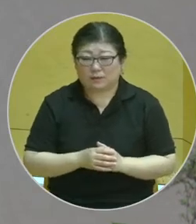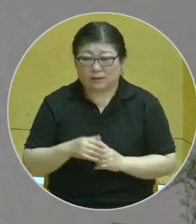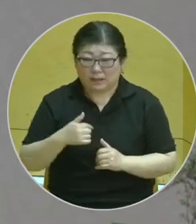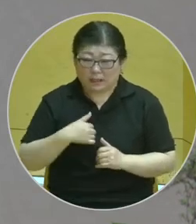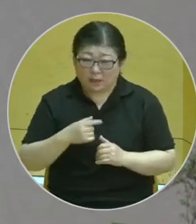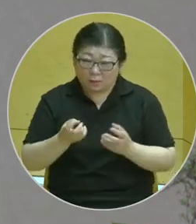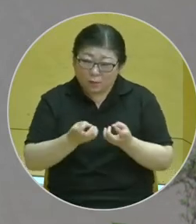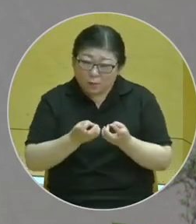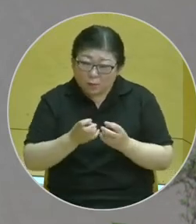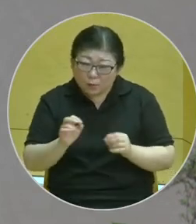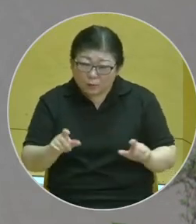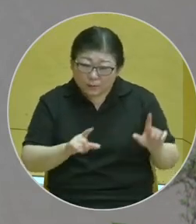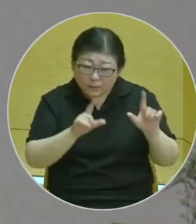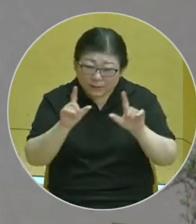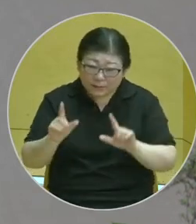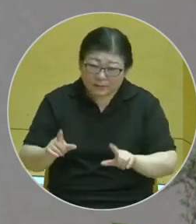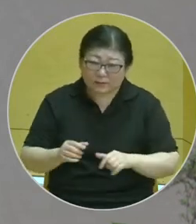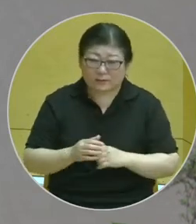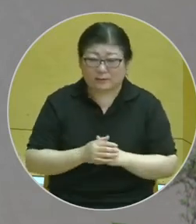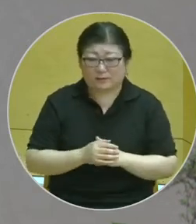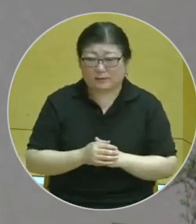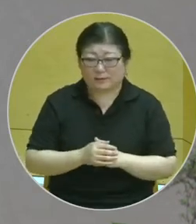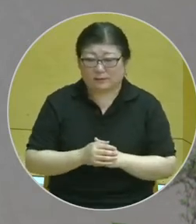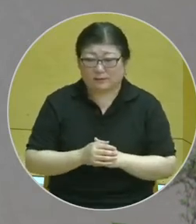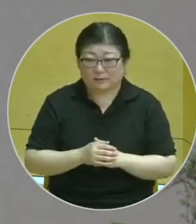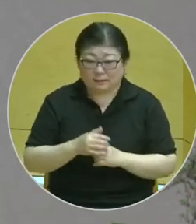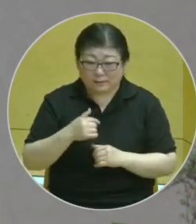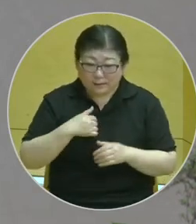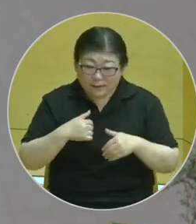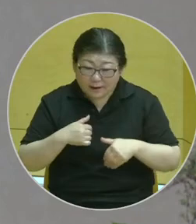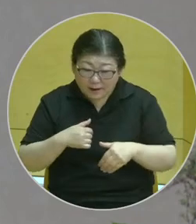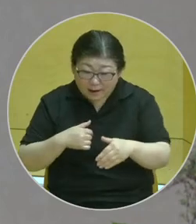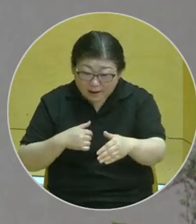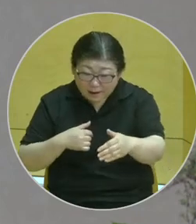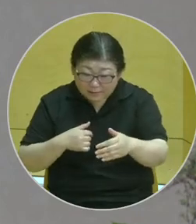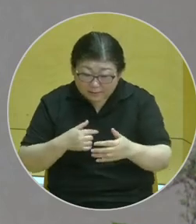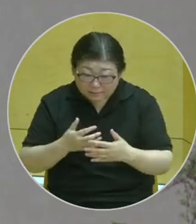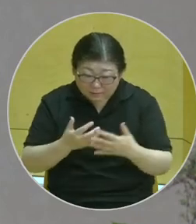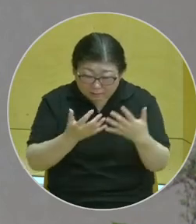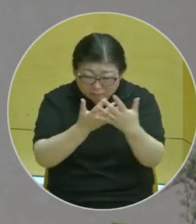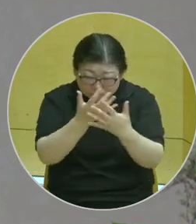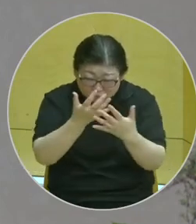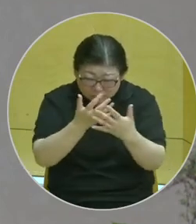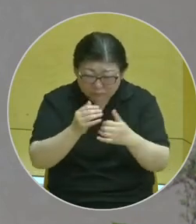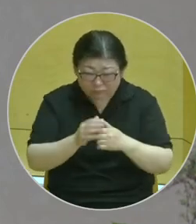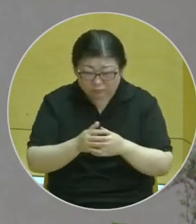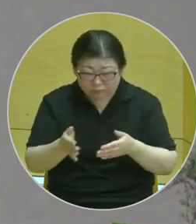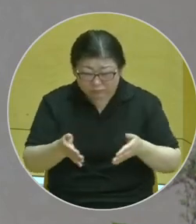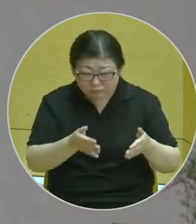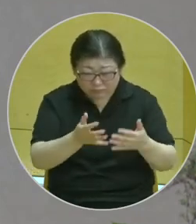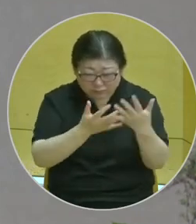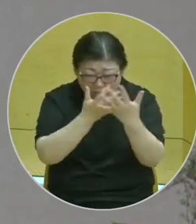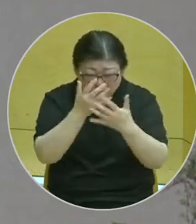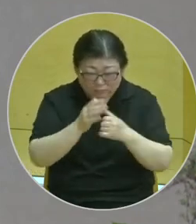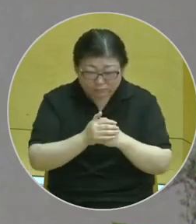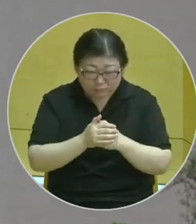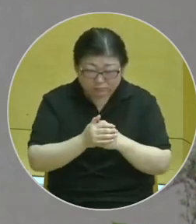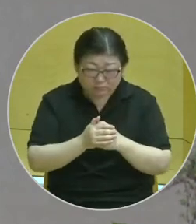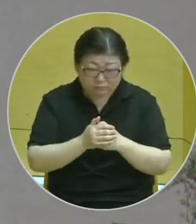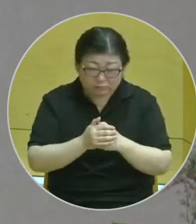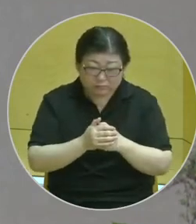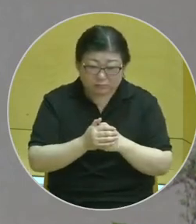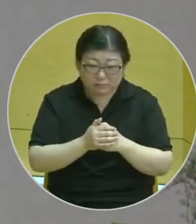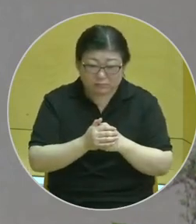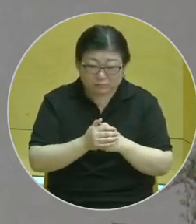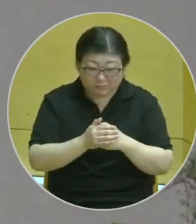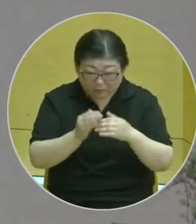어떻게 살아요 저는 제가 가는 길을 잃어버렸어요 조금 전까지도 길이 있었는데 그 길이 갑자기 절벽이 되면서